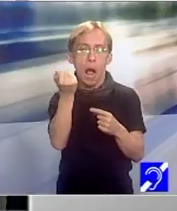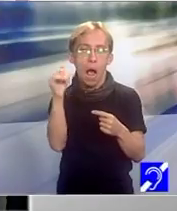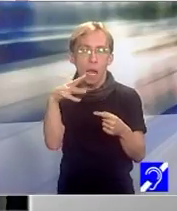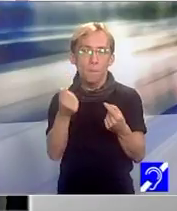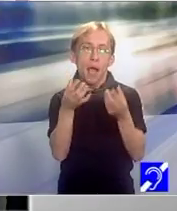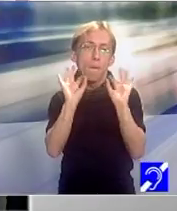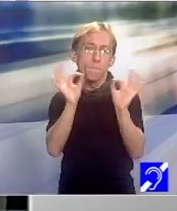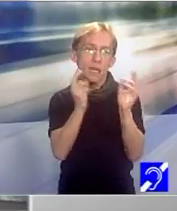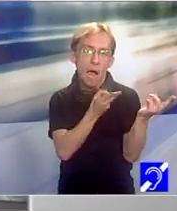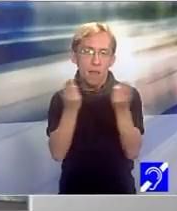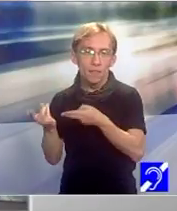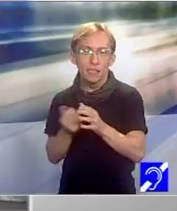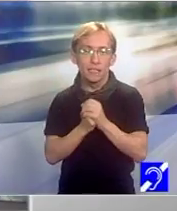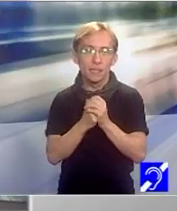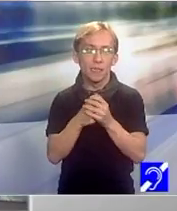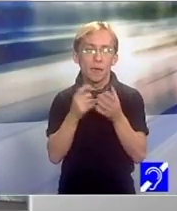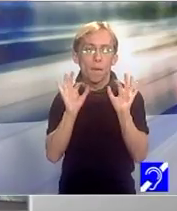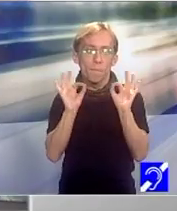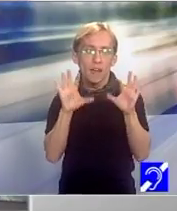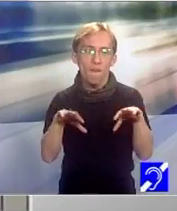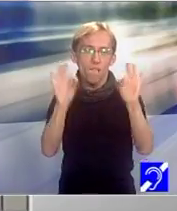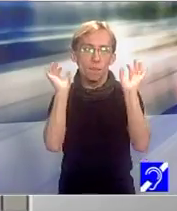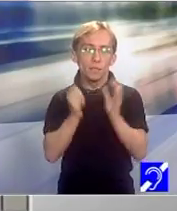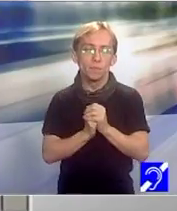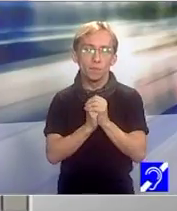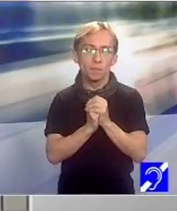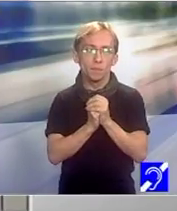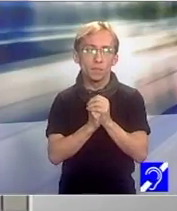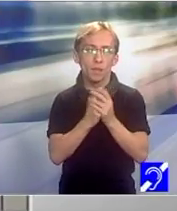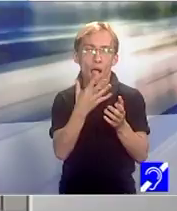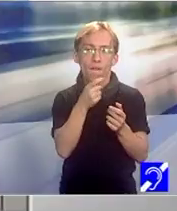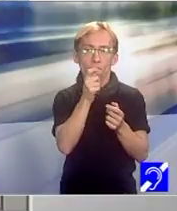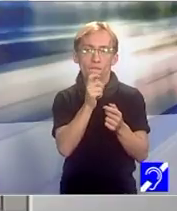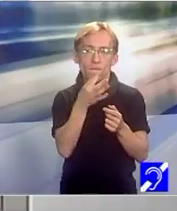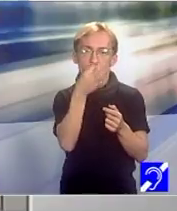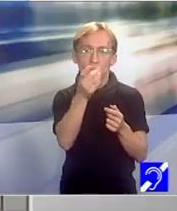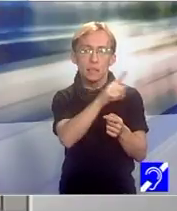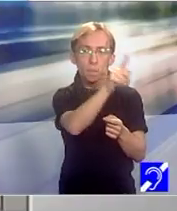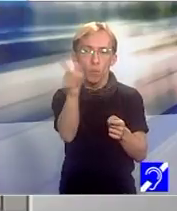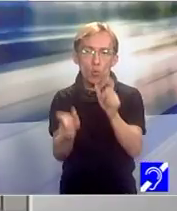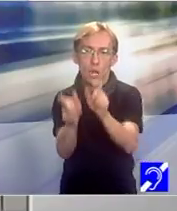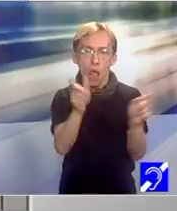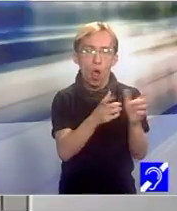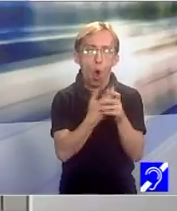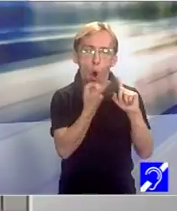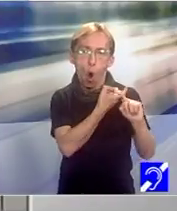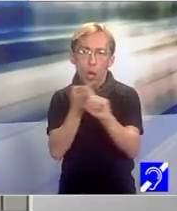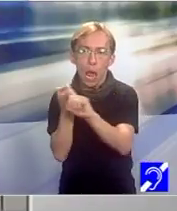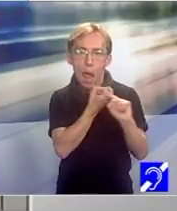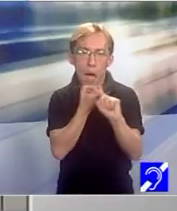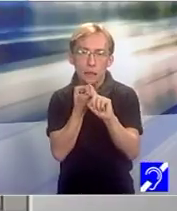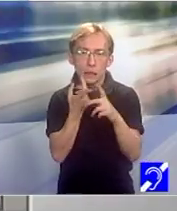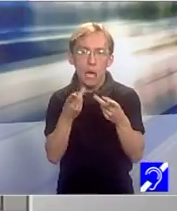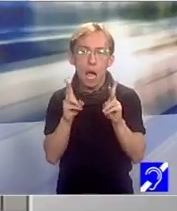venit, Carmen! Îți mulțumesc că ești alături de noi! Exact cum le spuneam telespectatorilor noștri, apare o relație terapeut-persoană cu dizabilități